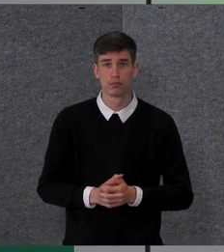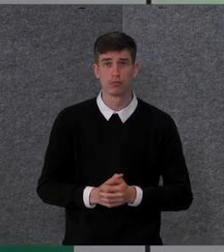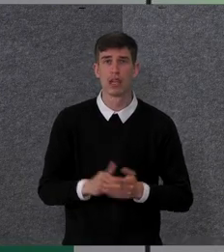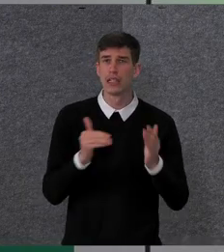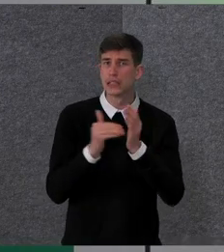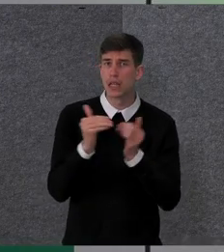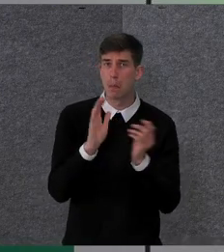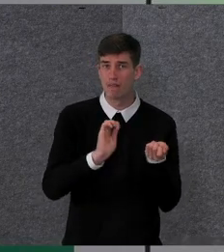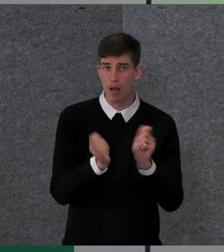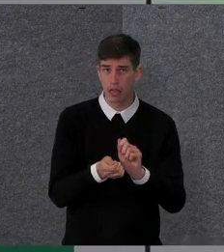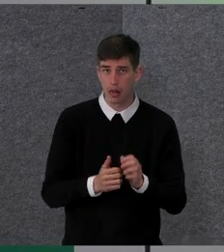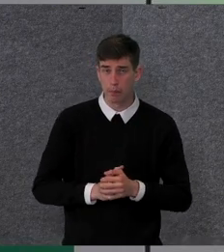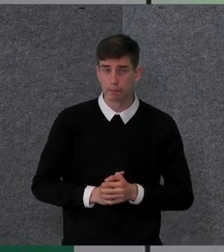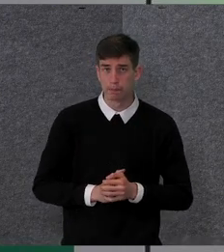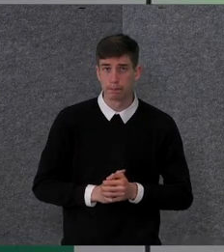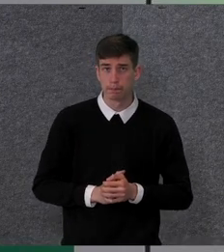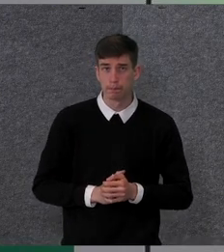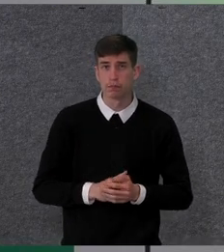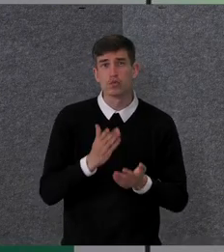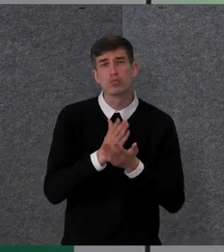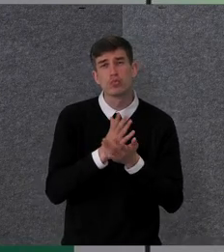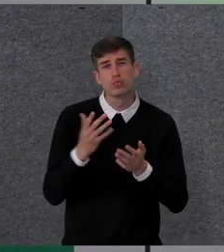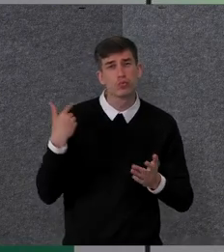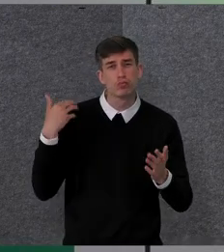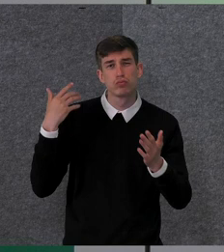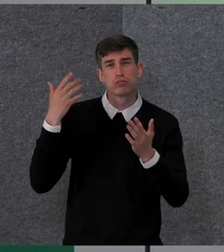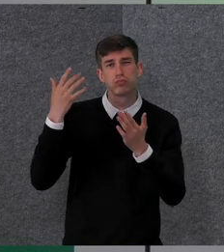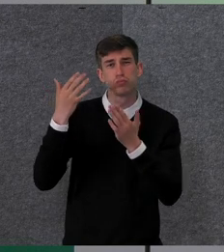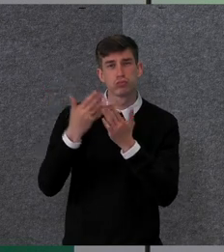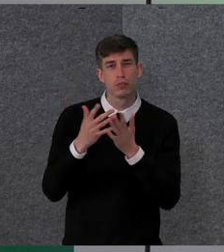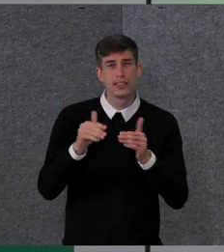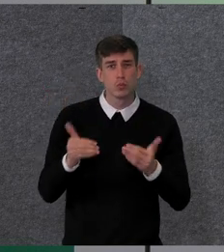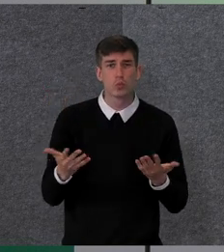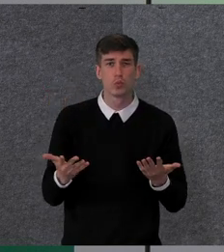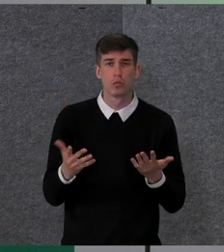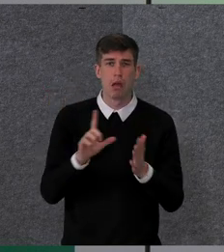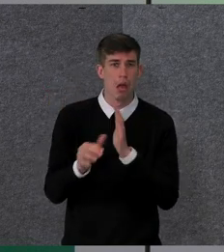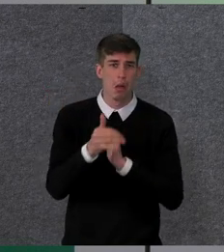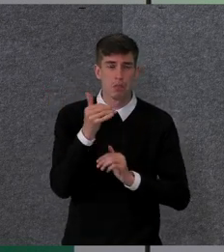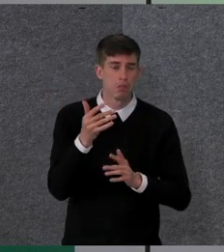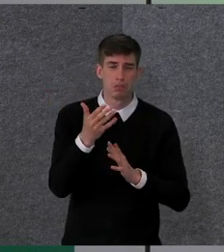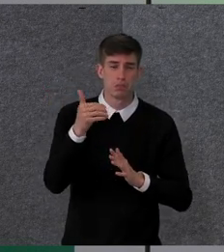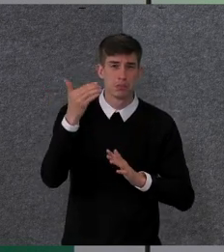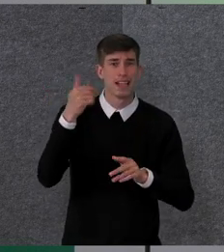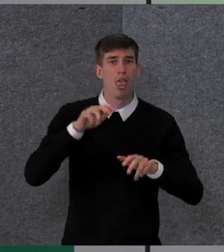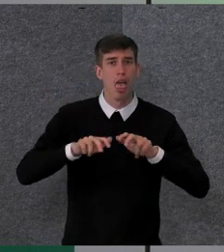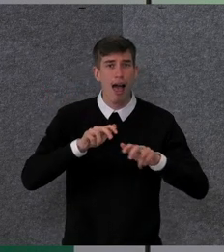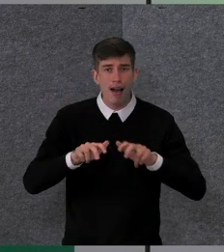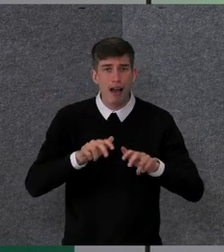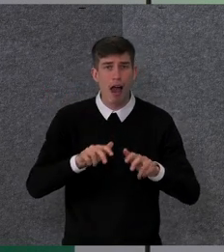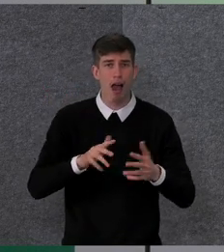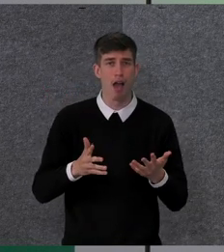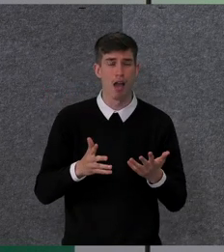Systemwandel ist eigentlich, weil über die Jahrzehnte, eigentlich oder sagen wir mal ein halbes Jahrhundert, die Agrar- und die